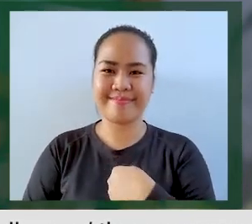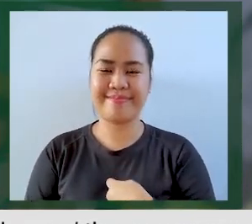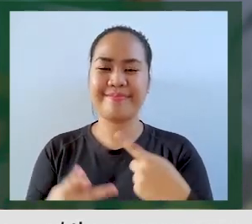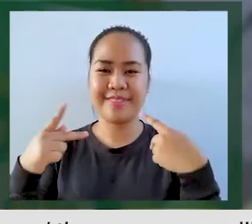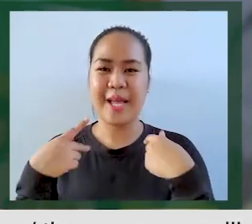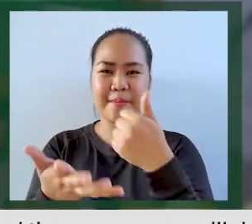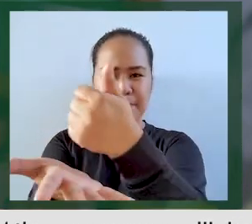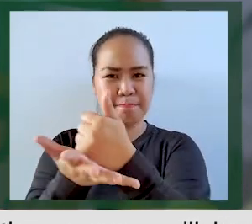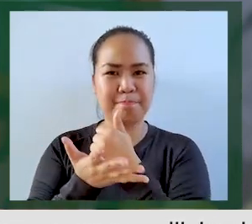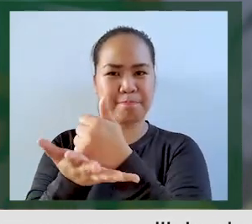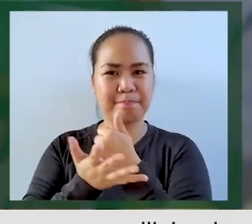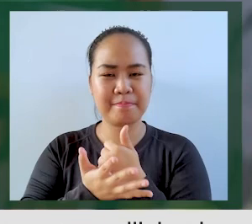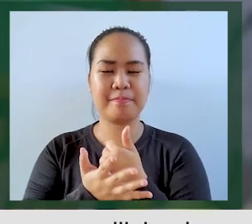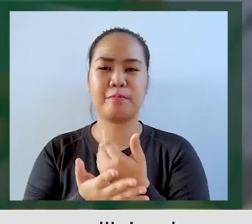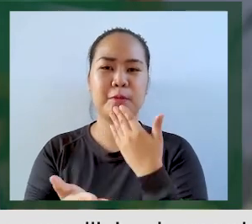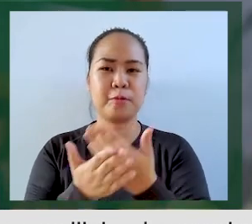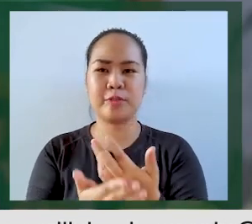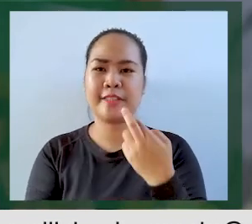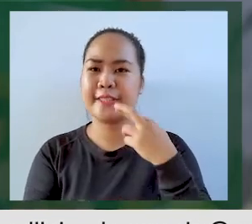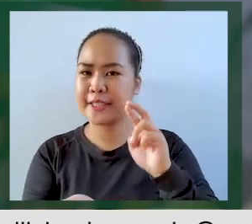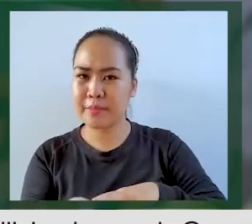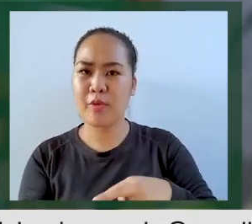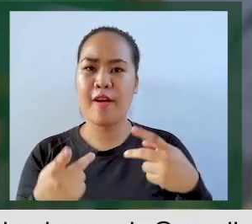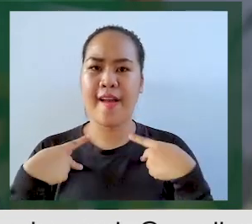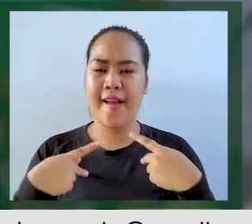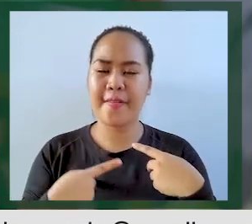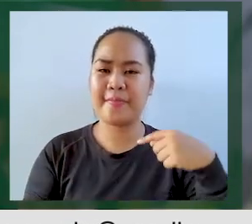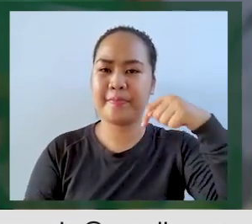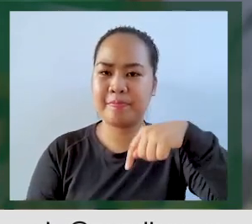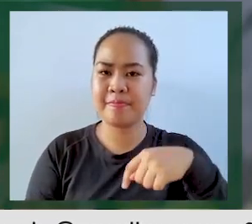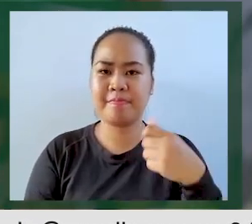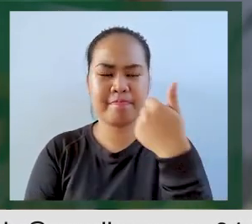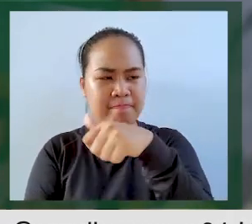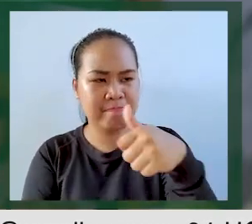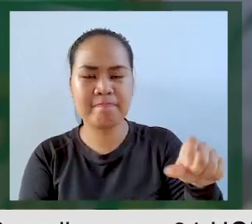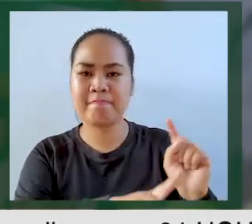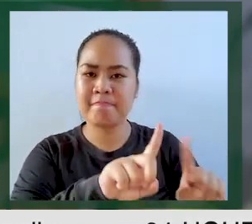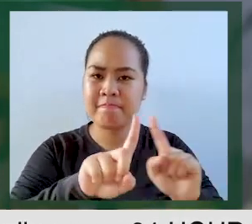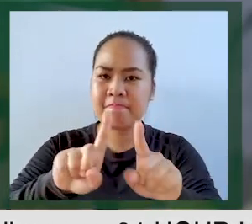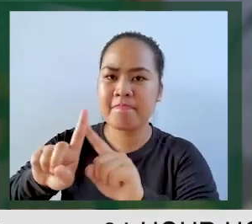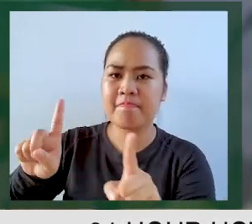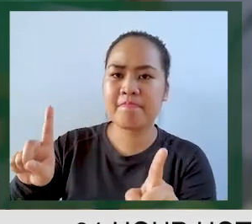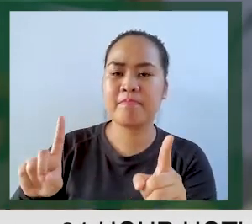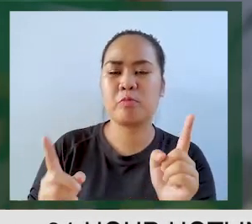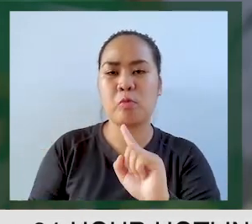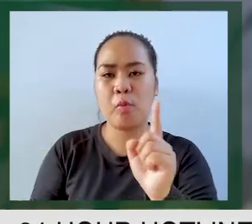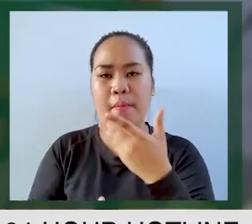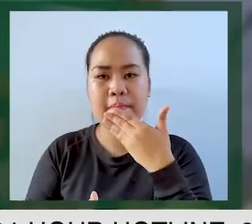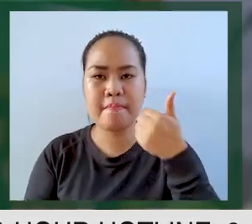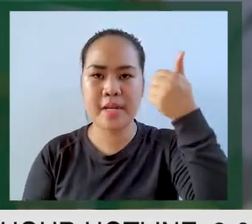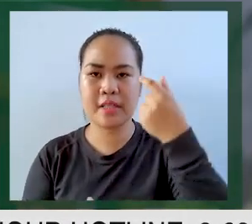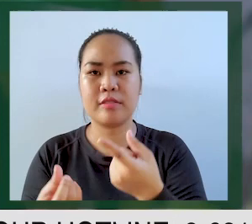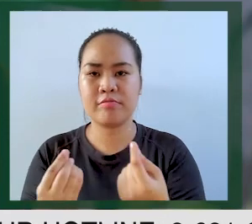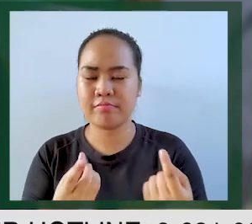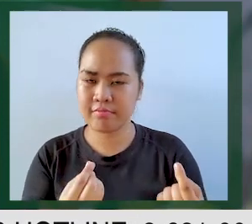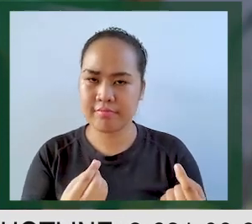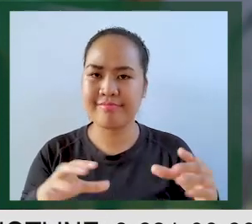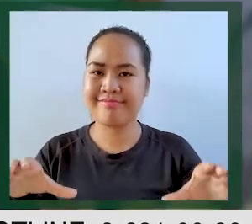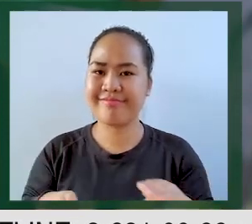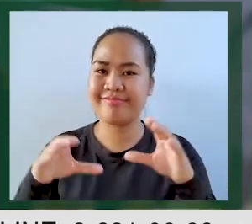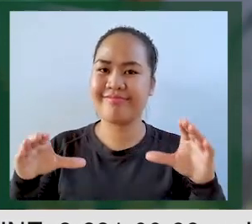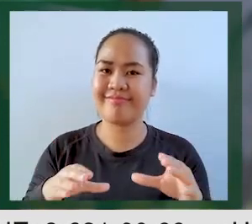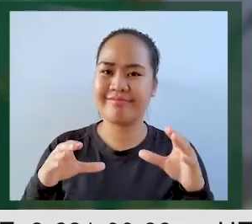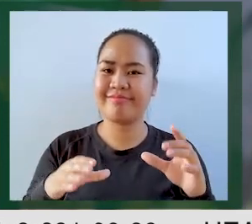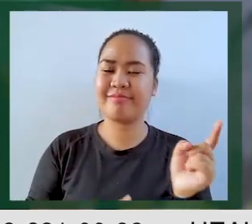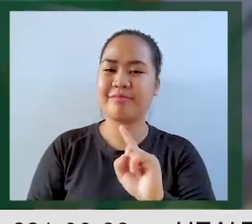laking tulong po pag meron kayong mga nare-report sa amin na kailangan naming aksyonan, kailangan naming tugunan. And siguro